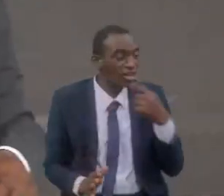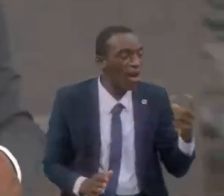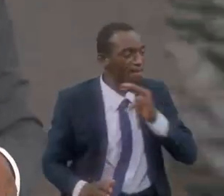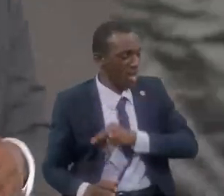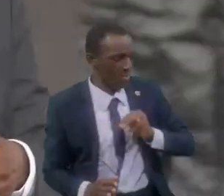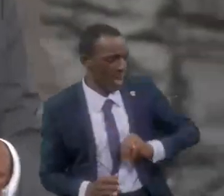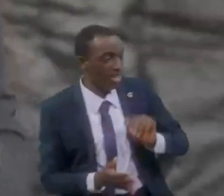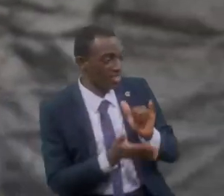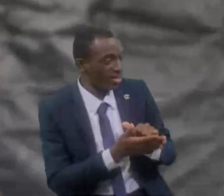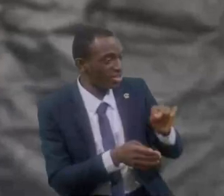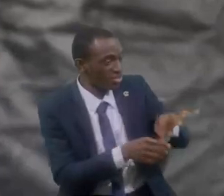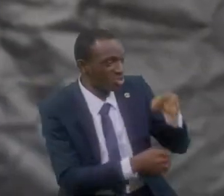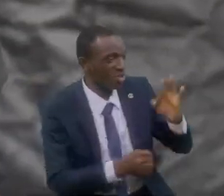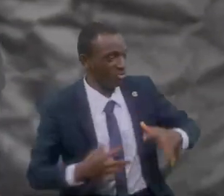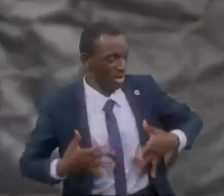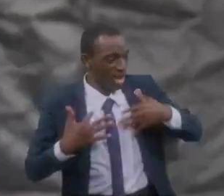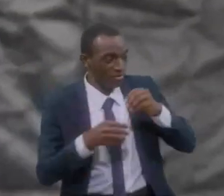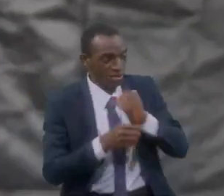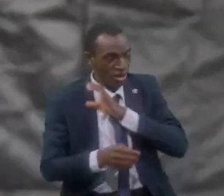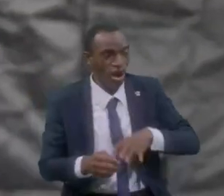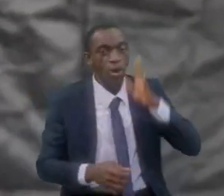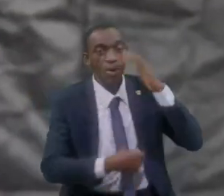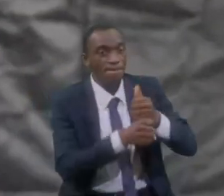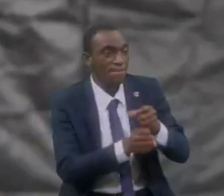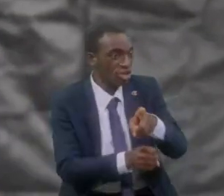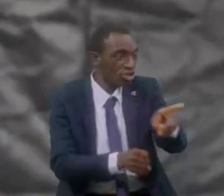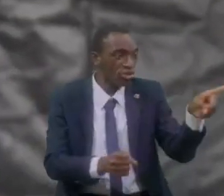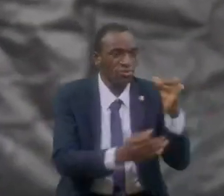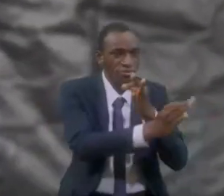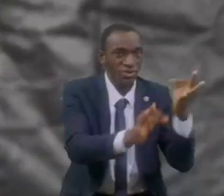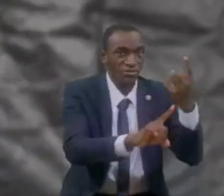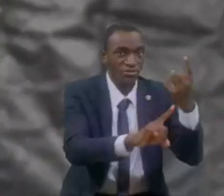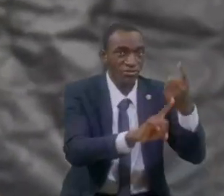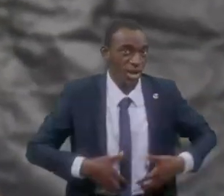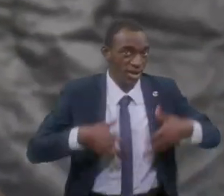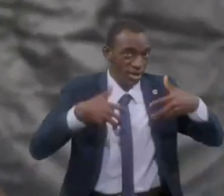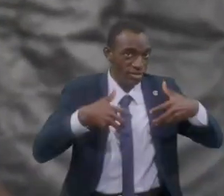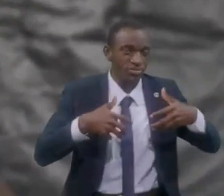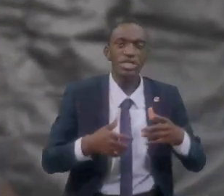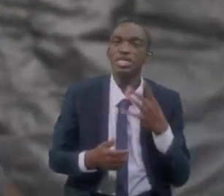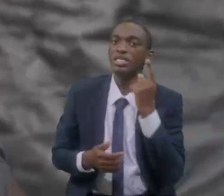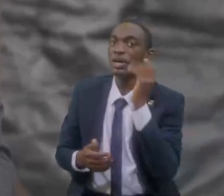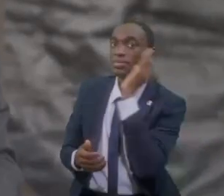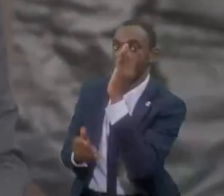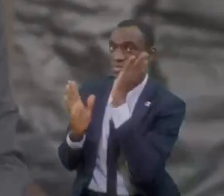Christ peut l'affranchir de la colère, le prédicateur, le ministre,